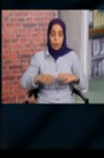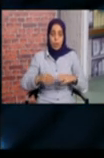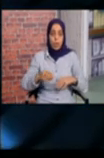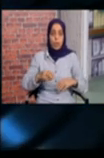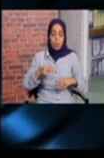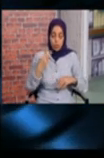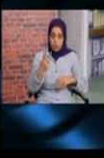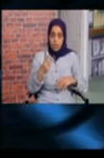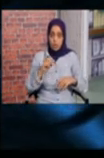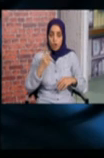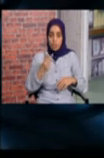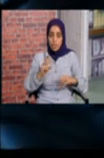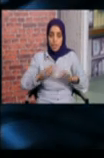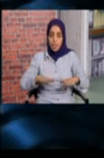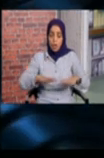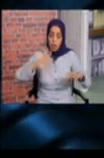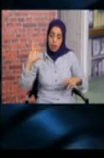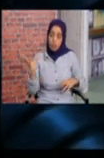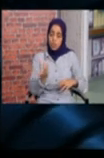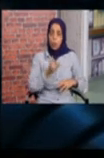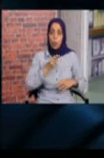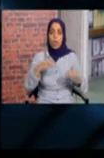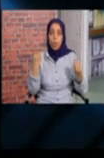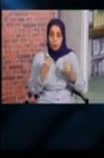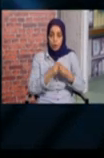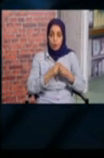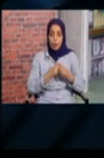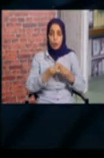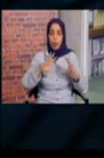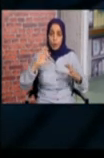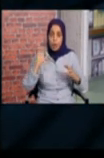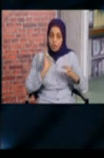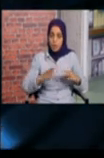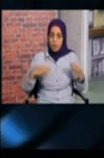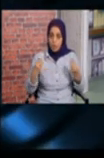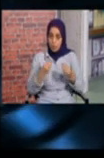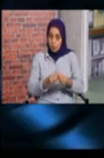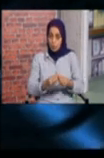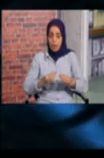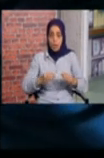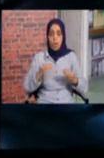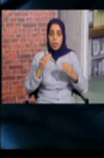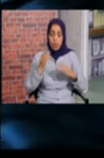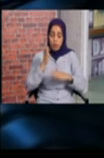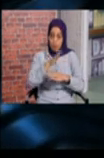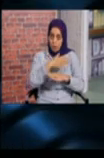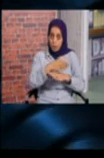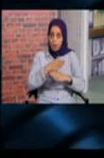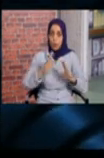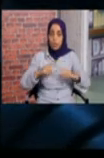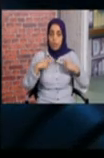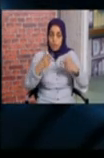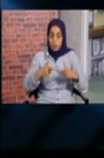الماضي كنا خلصنا كل المتطلبات، وبالتالي قدرنا ان احنا نخش على قائمه المراقبه بالنسبة